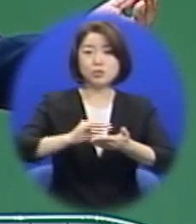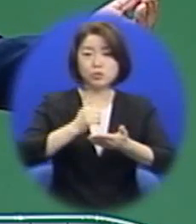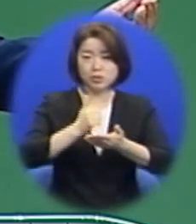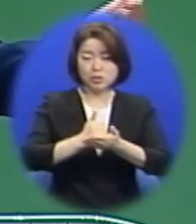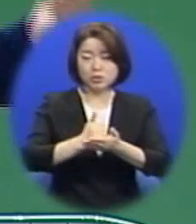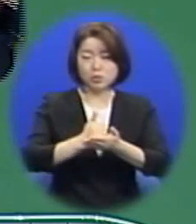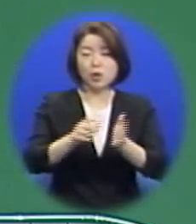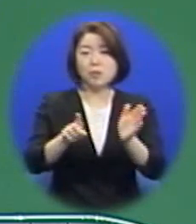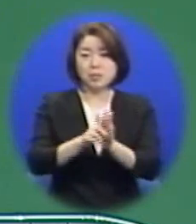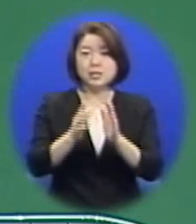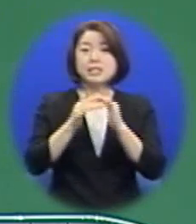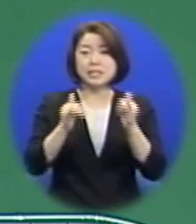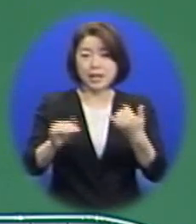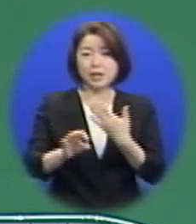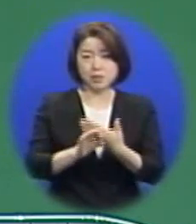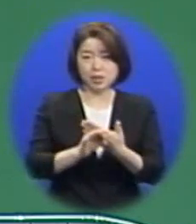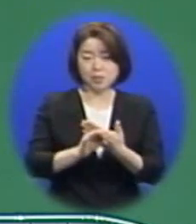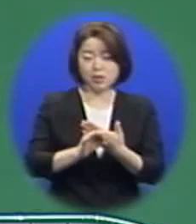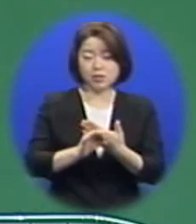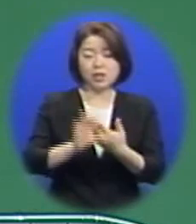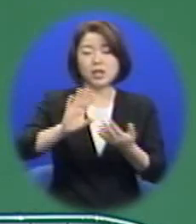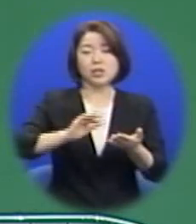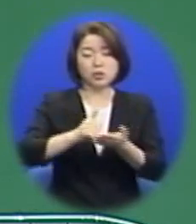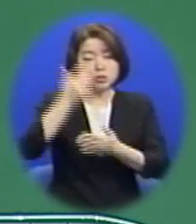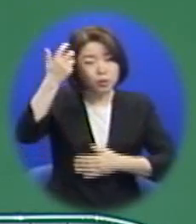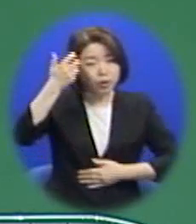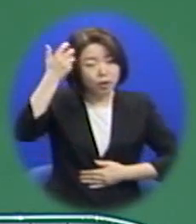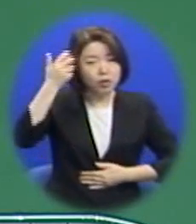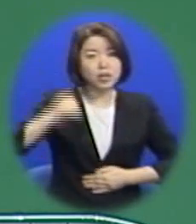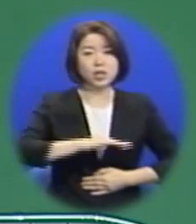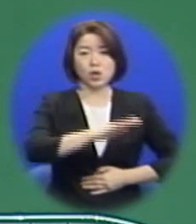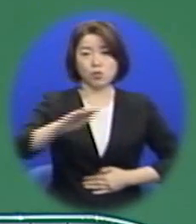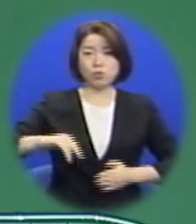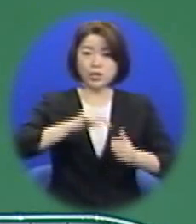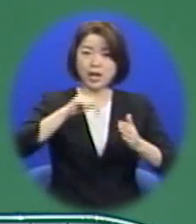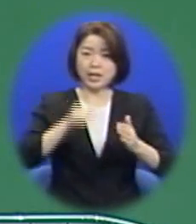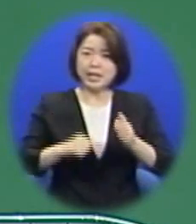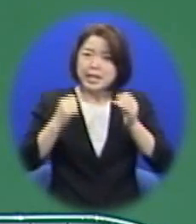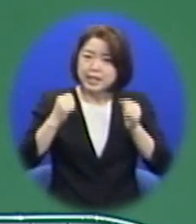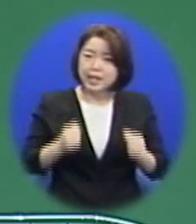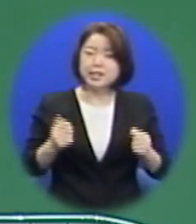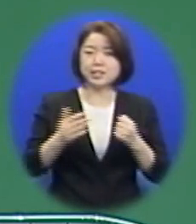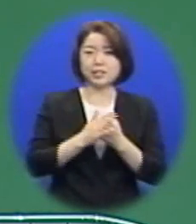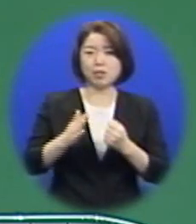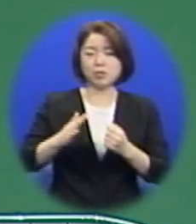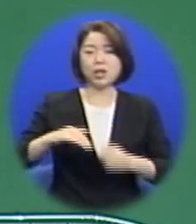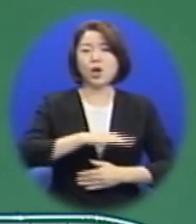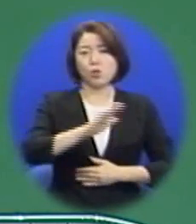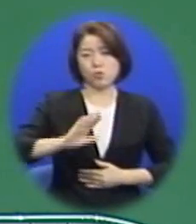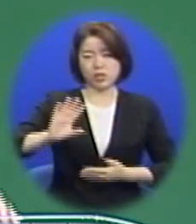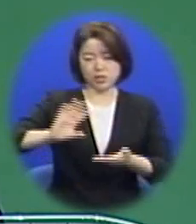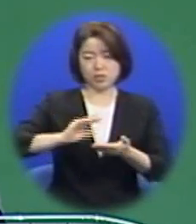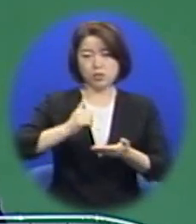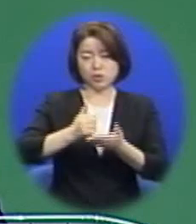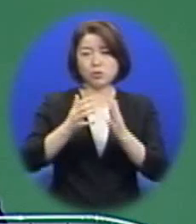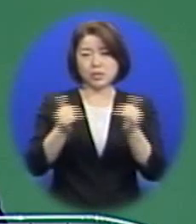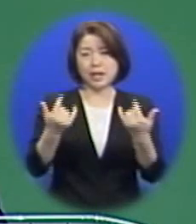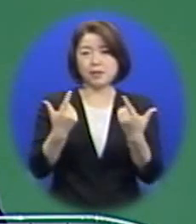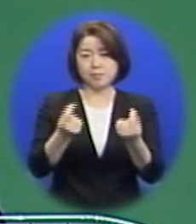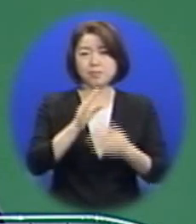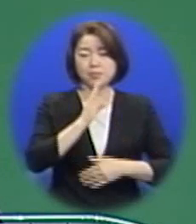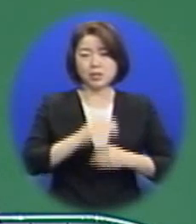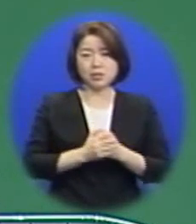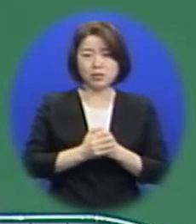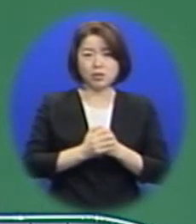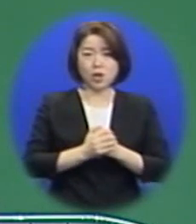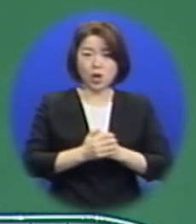그리스도인이라면 그리스도의 영이 우리 안에 계시기 때문에 우리가 그리스도인입니다. 고린도후서 13장